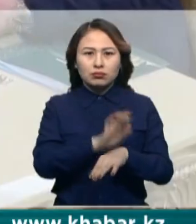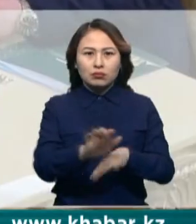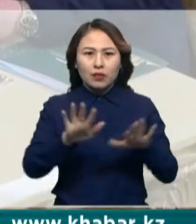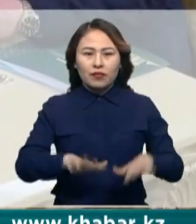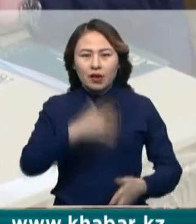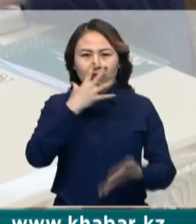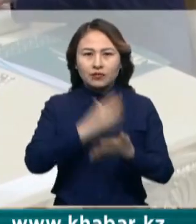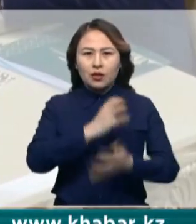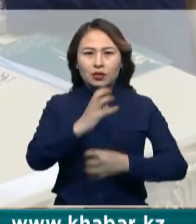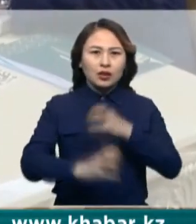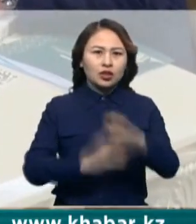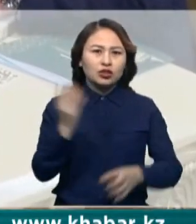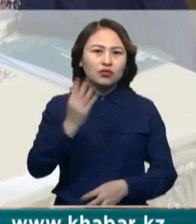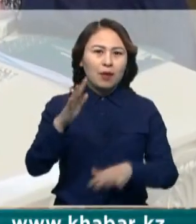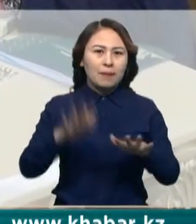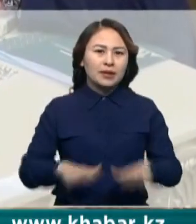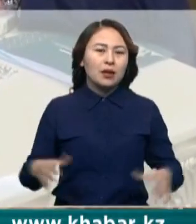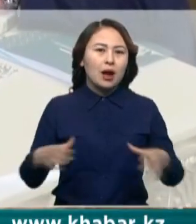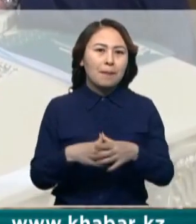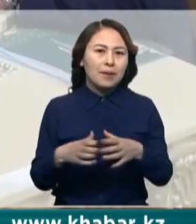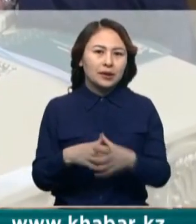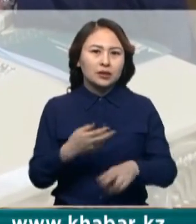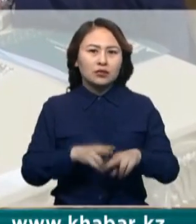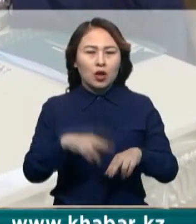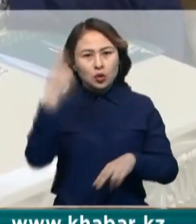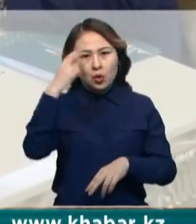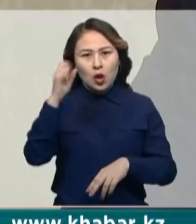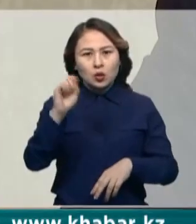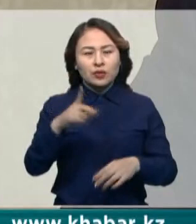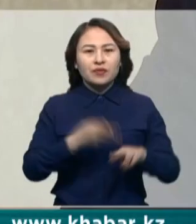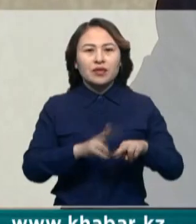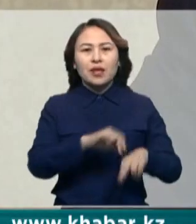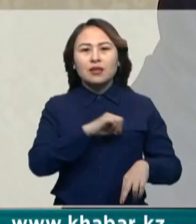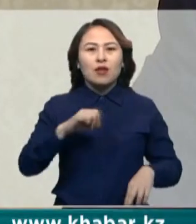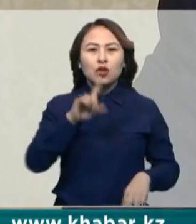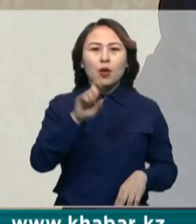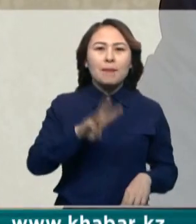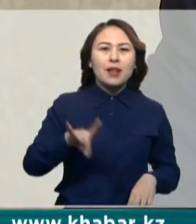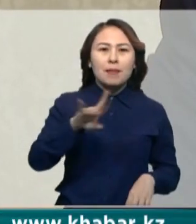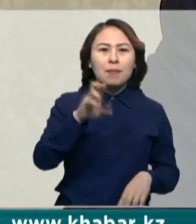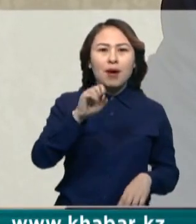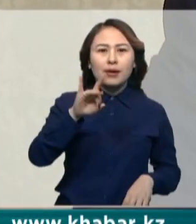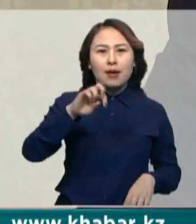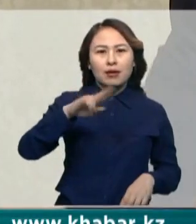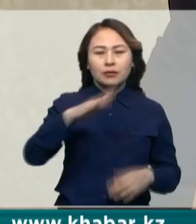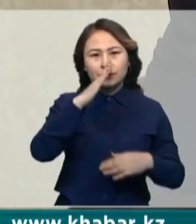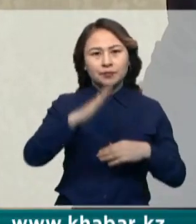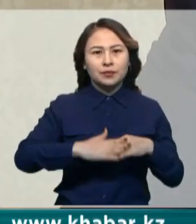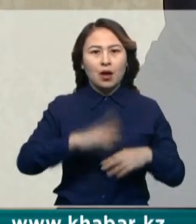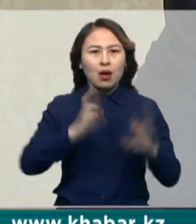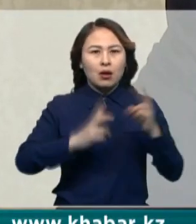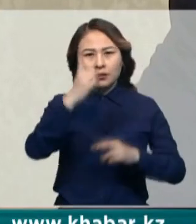ал әлем бойынша төртінші алып компания. Ондағы қара алтын қора шамамен 100 миллиард баррельге жуықтайды. Кәсіпорын